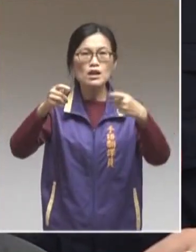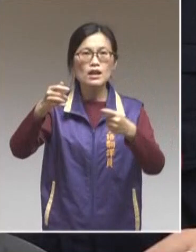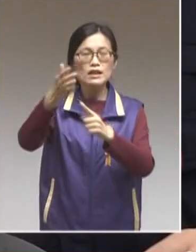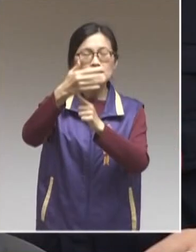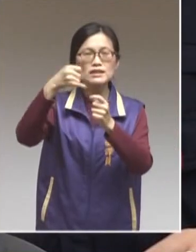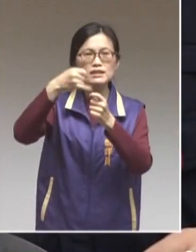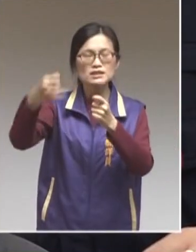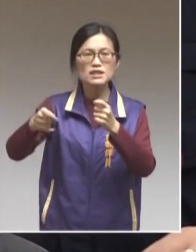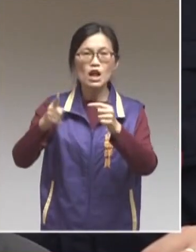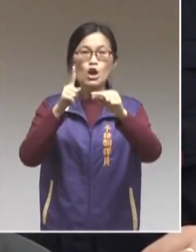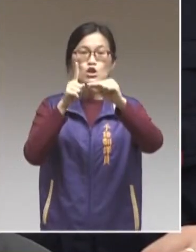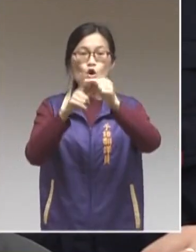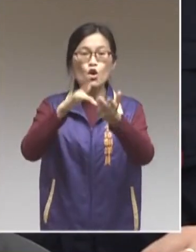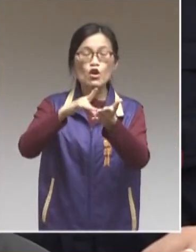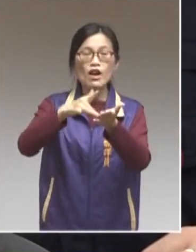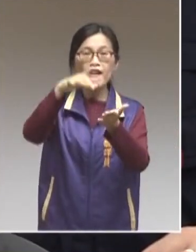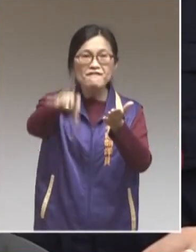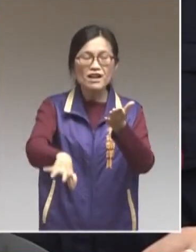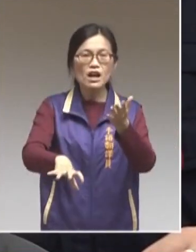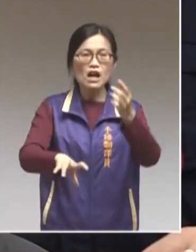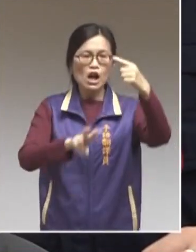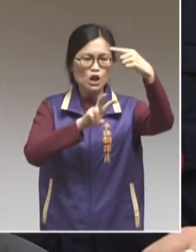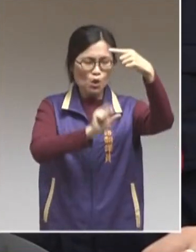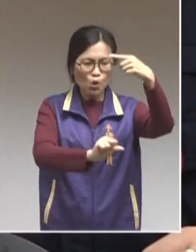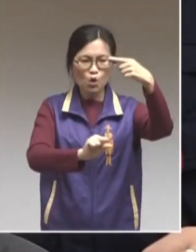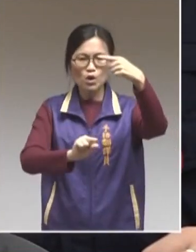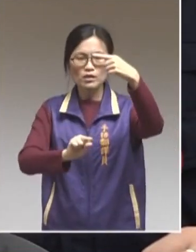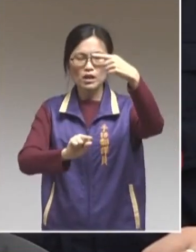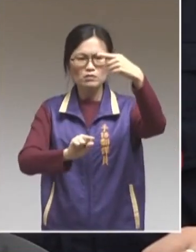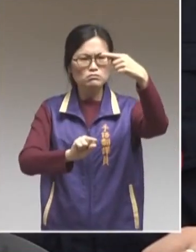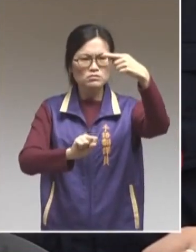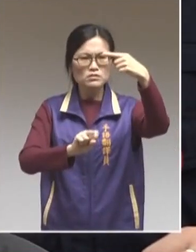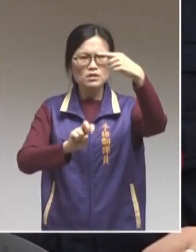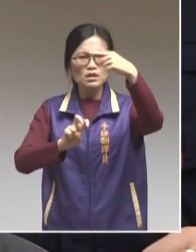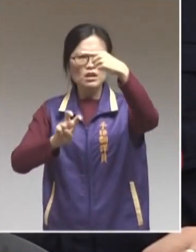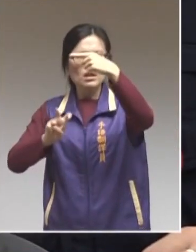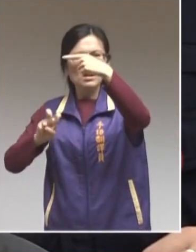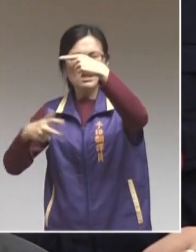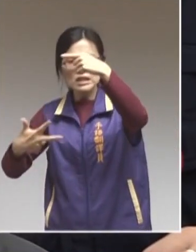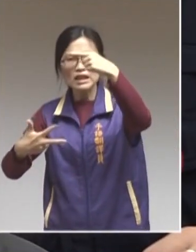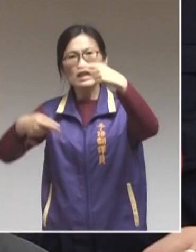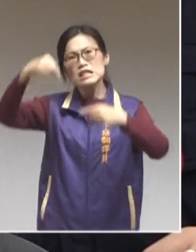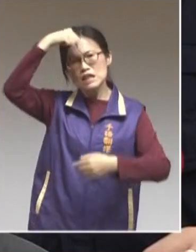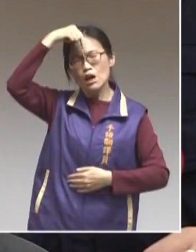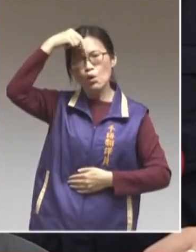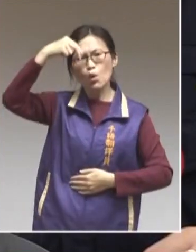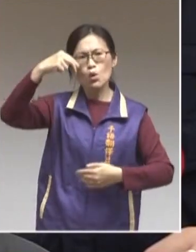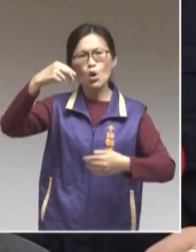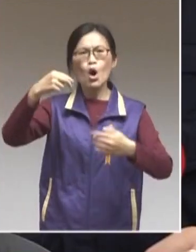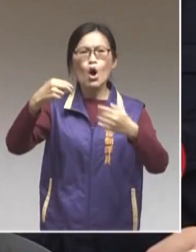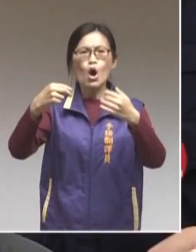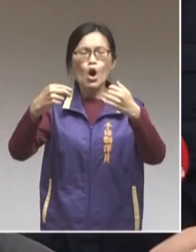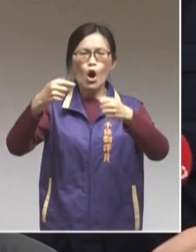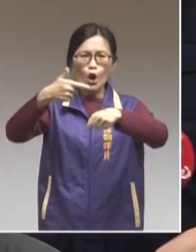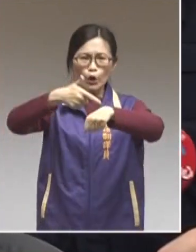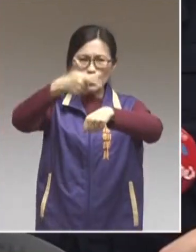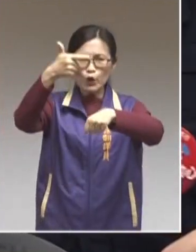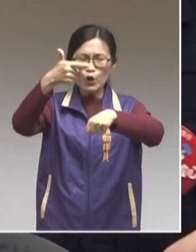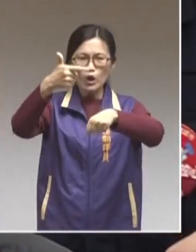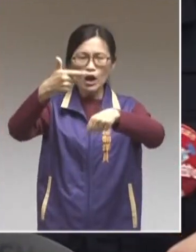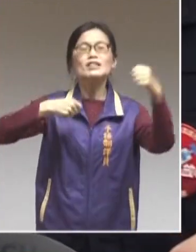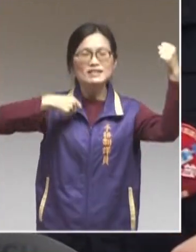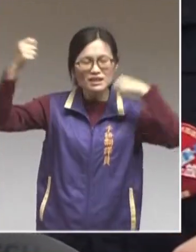联安中药房，25号到21号，有大概固定下午在6点，